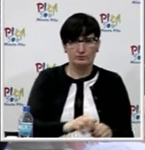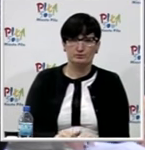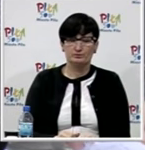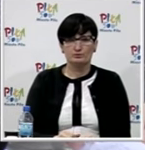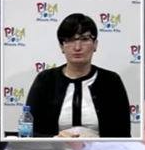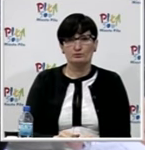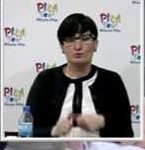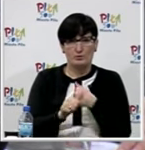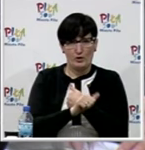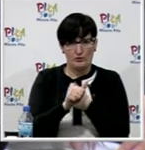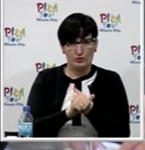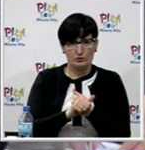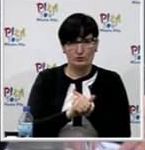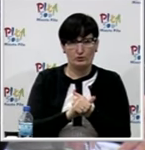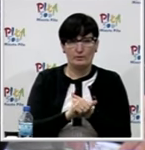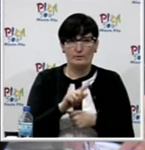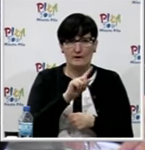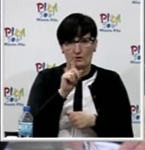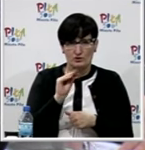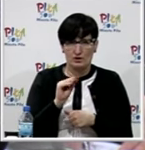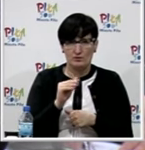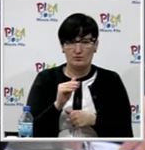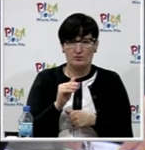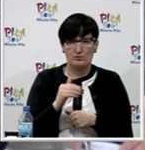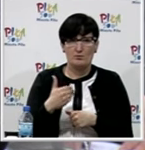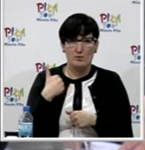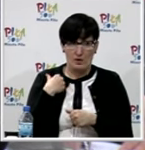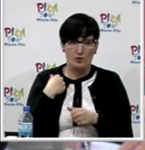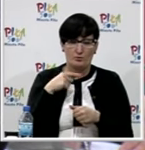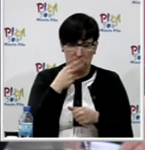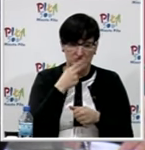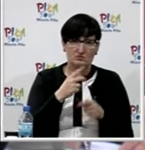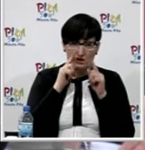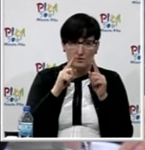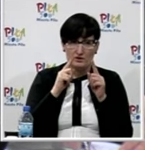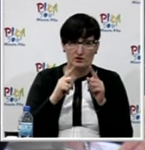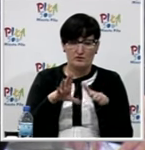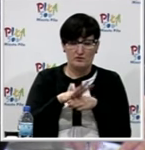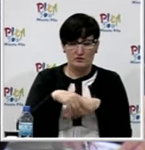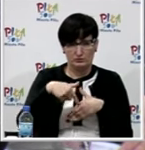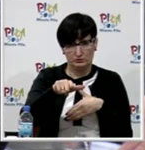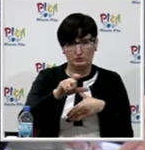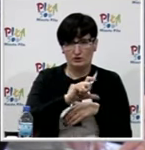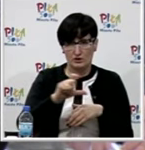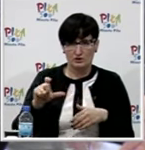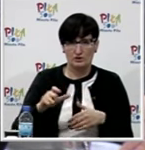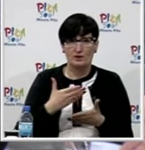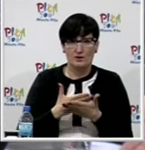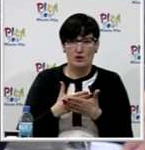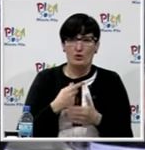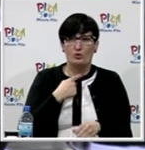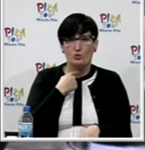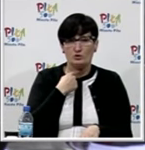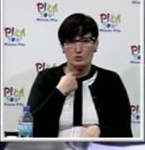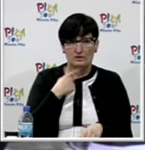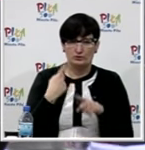spowodują, że myślę, że będą one zauważalne w najbliższym czasie. Stąd też głosowanie